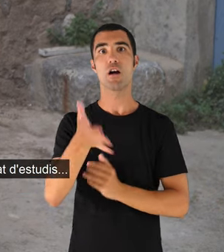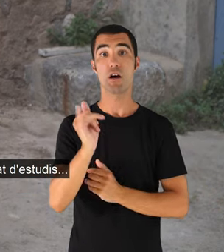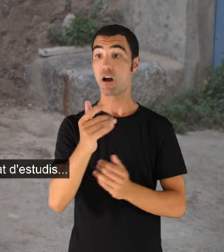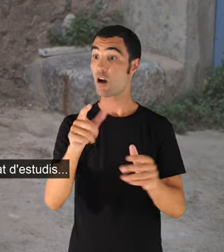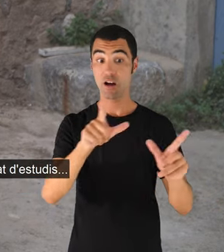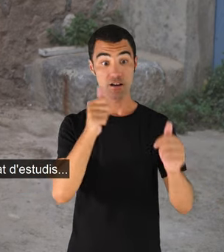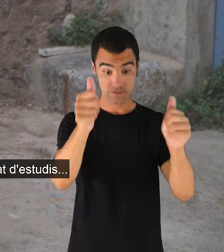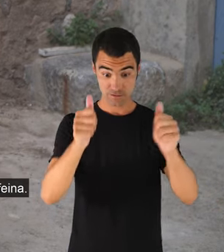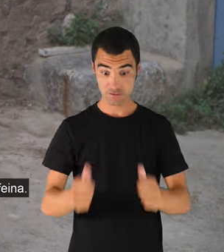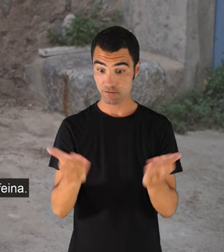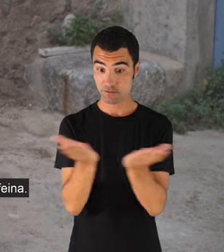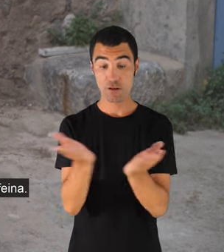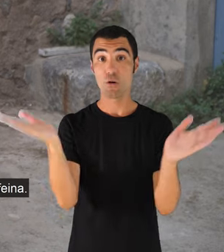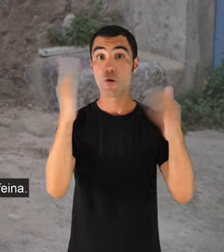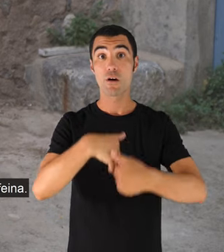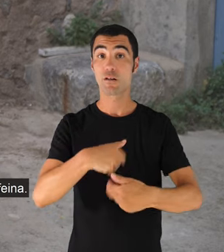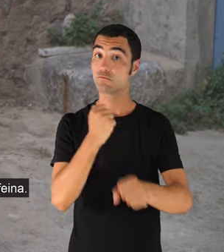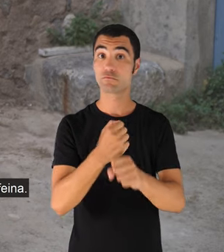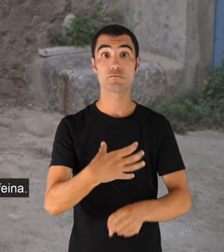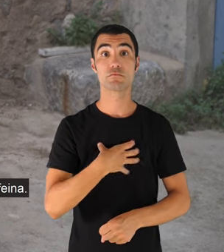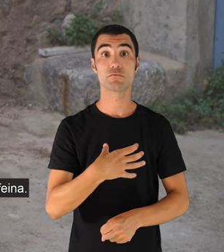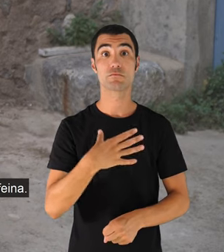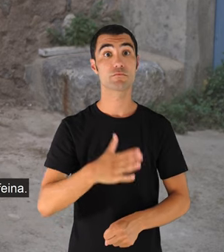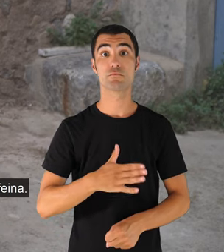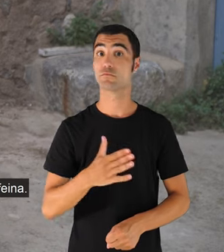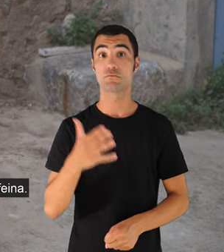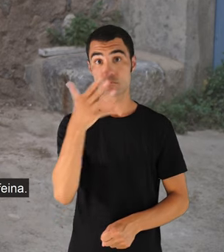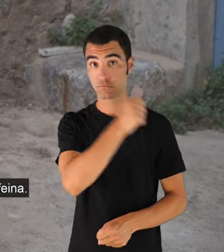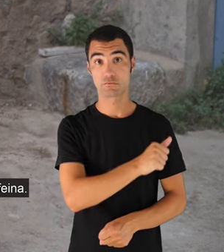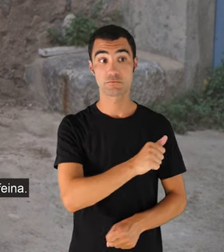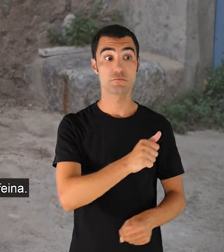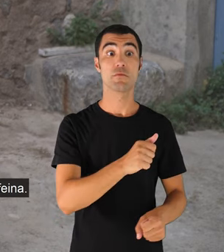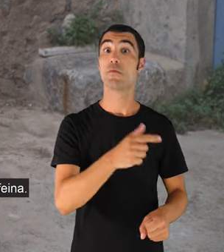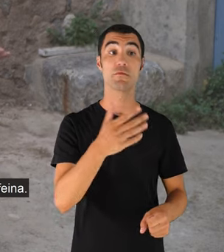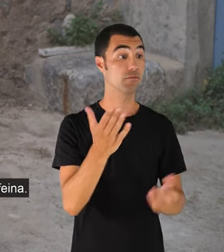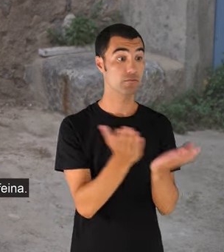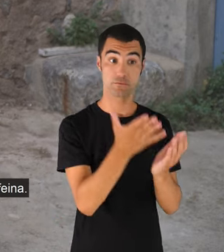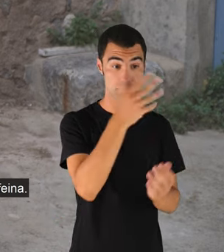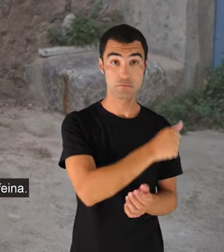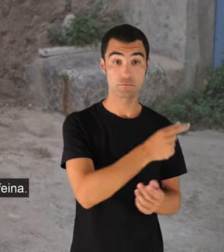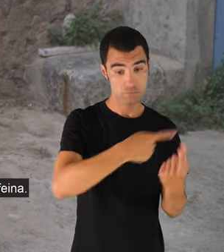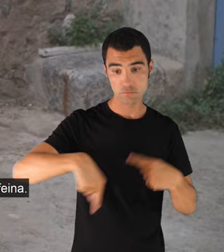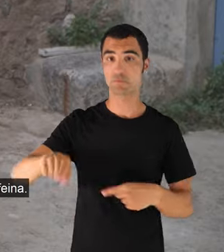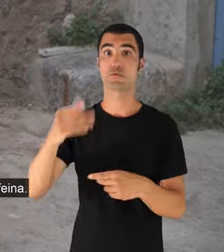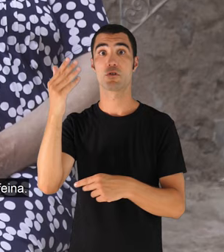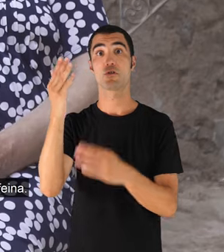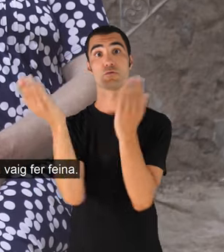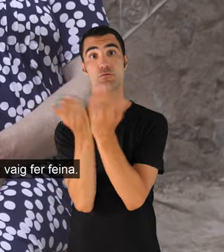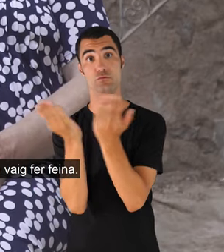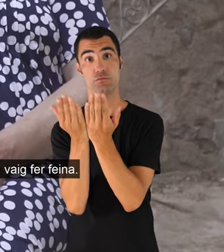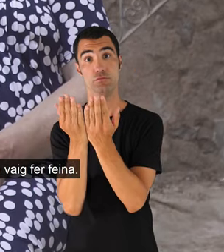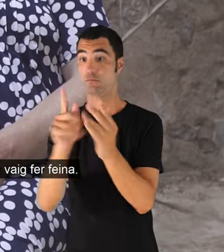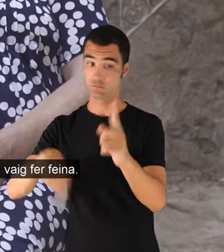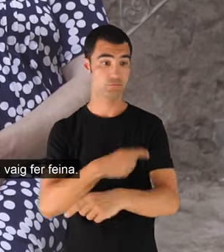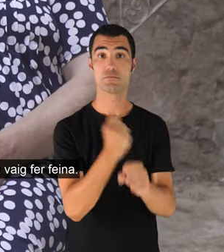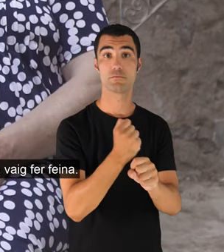feina. No podries anar a fer feina. I els que hi feien feina, tindrien d'anar després a escala, perquè si no, no tindrien feina. Quan varen